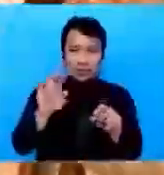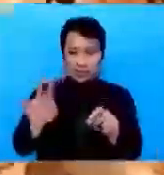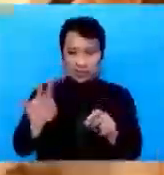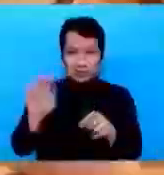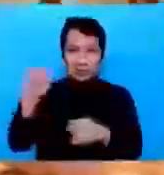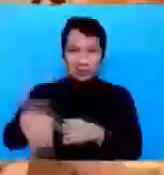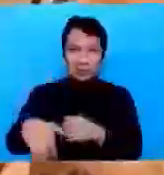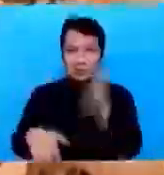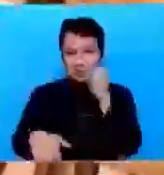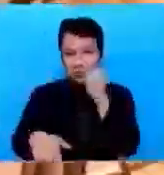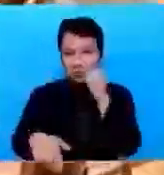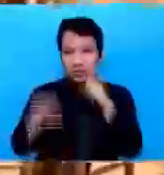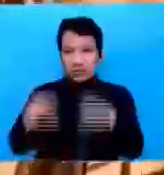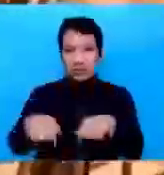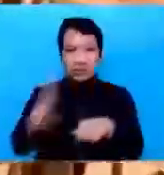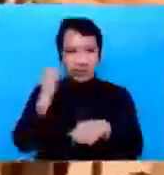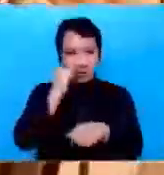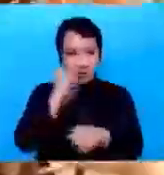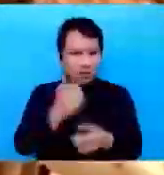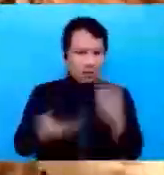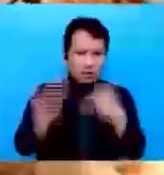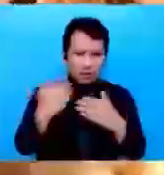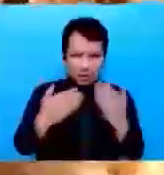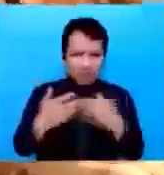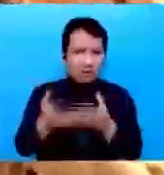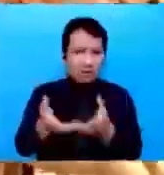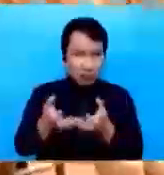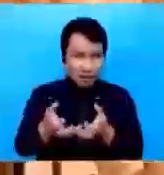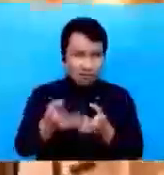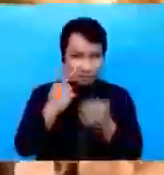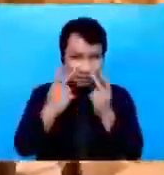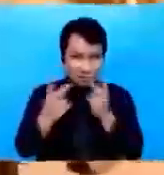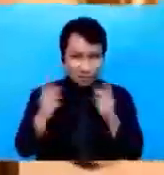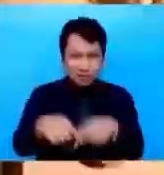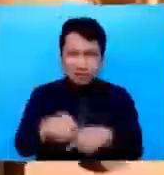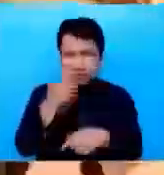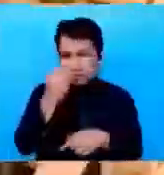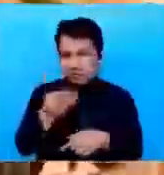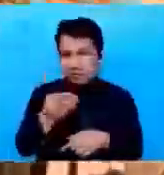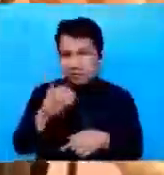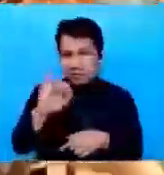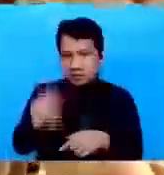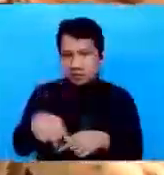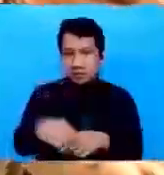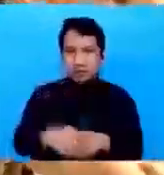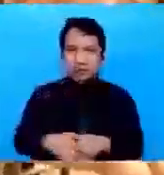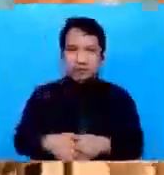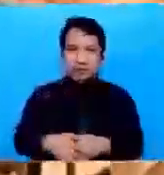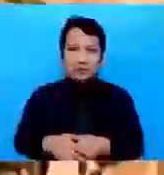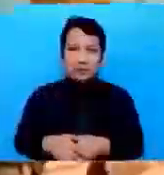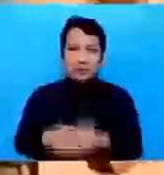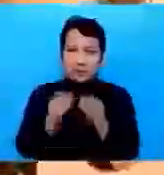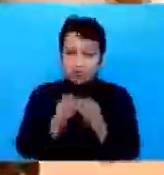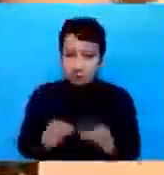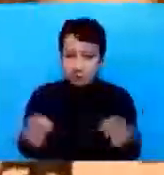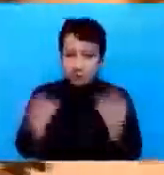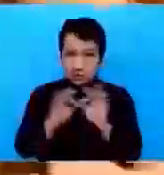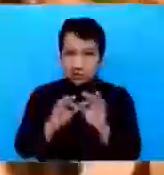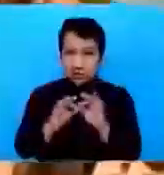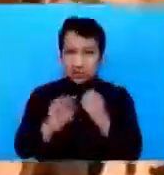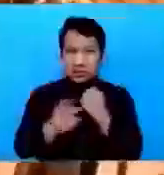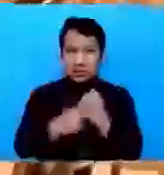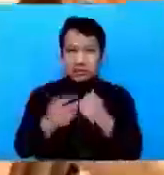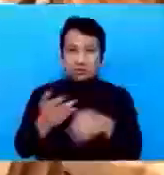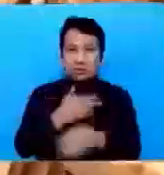Araw-araw yan, ha? Kaya eto, sa mga nagbabalak namang pumunta, may konting tip ako para sa inyo. Mas maganda pong mag-book online